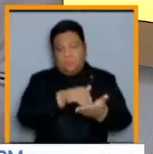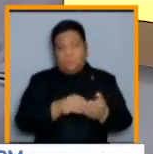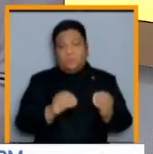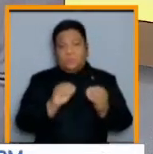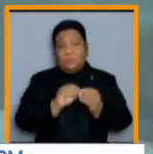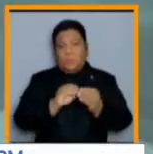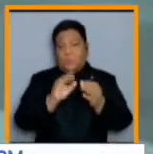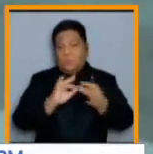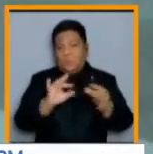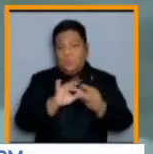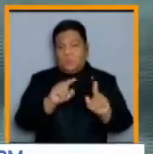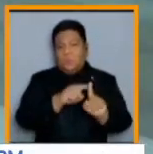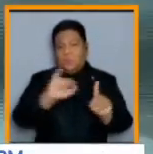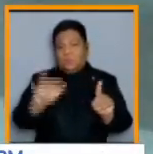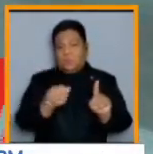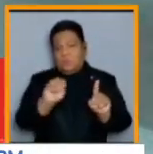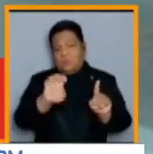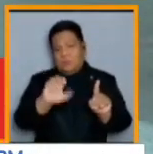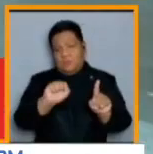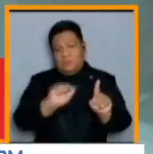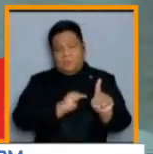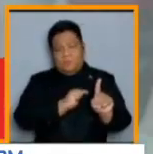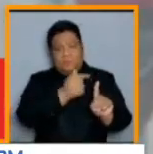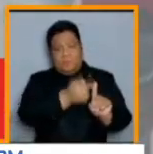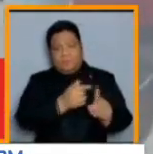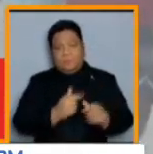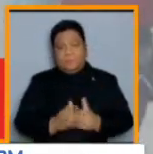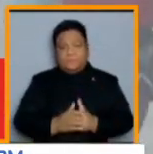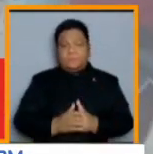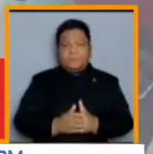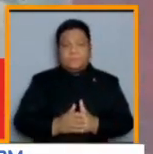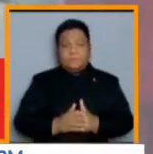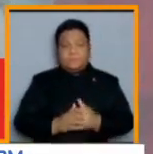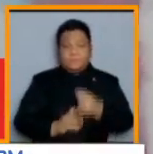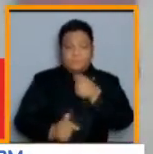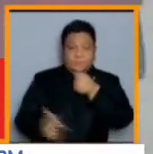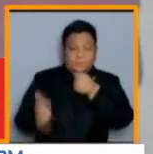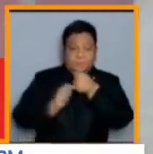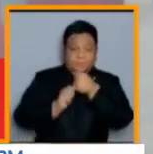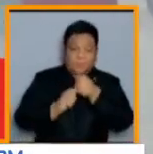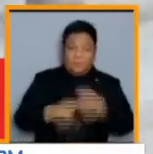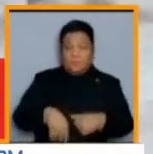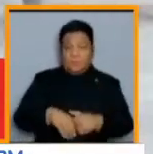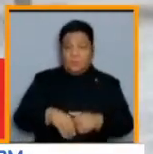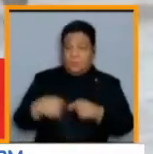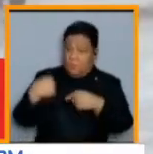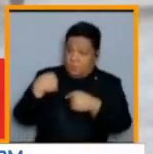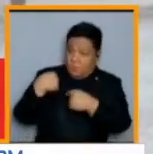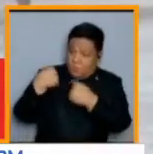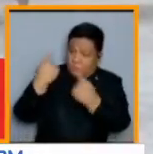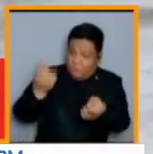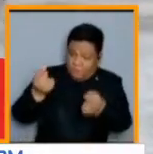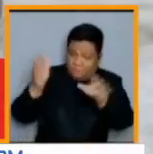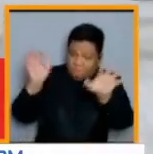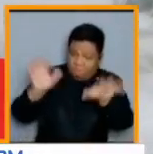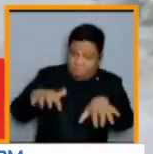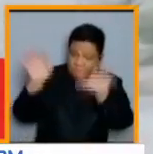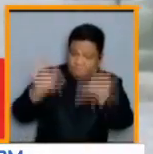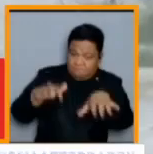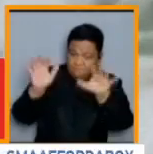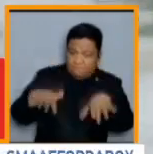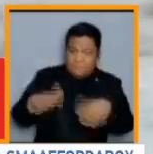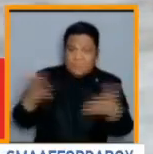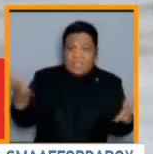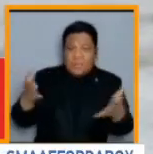Mindanao. Ilang araw nang walang tigil ang buhos ng ulan na nararanasan sa Surigao City dala ng hanging